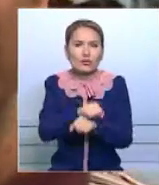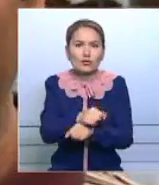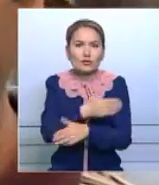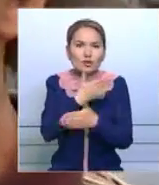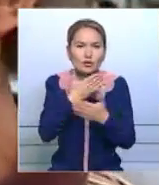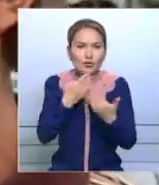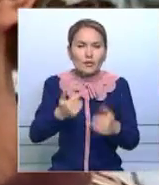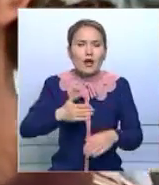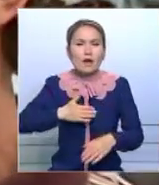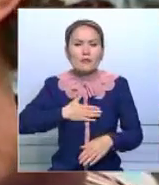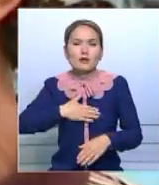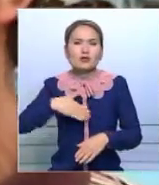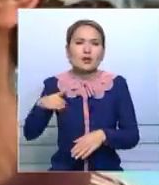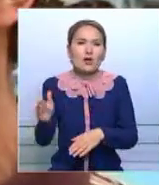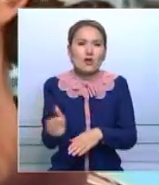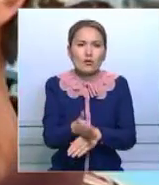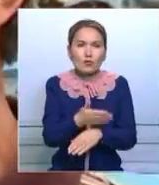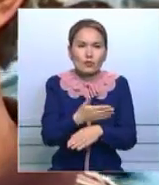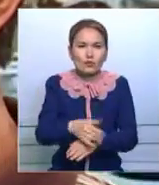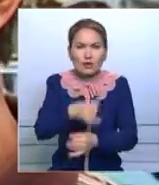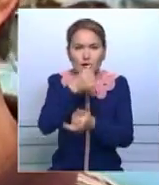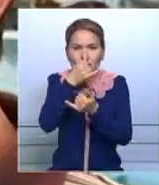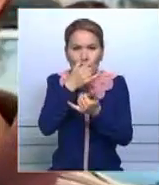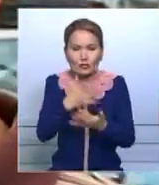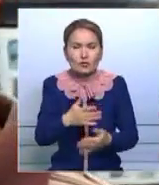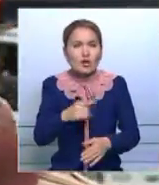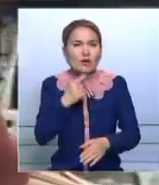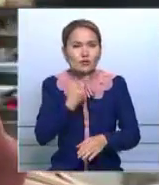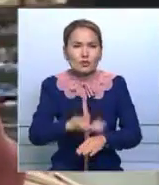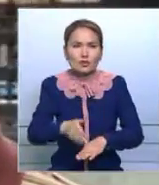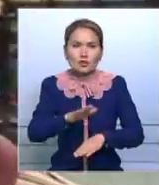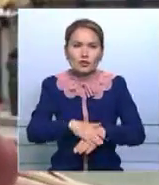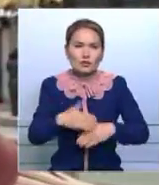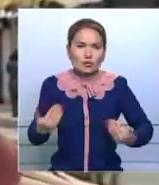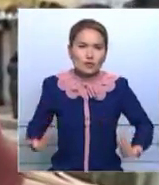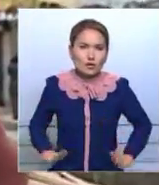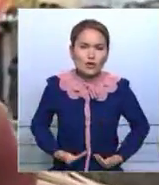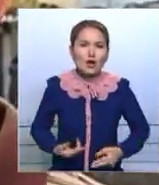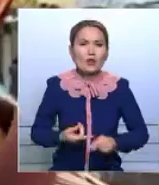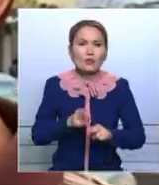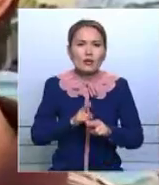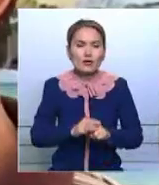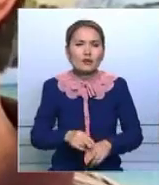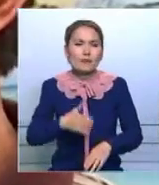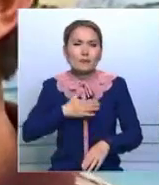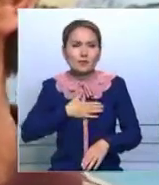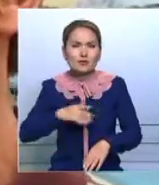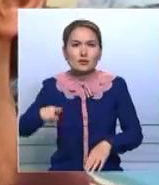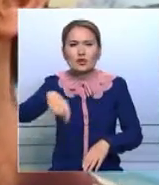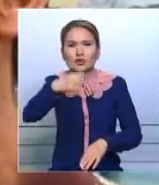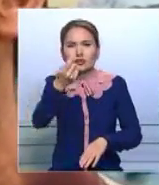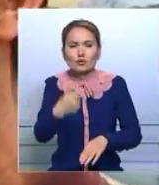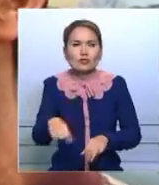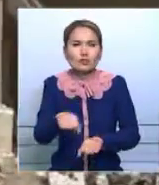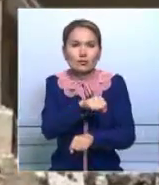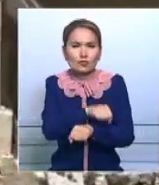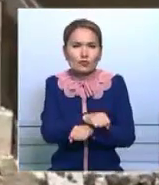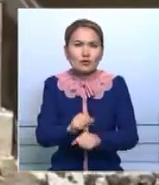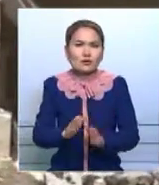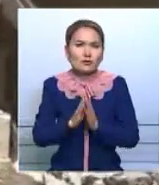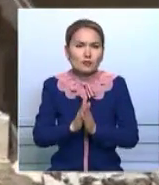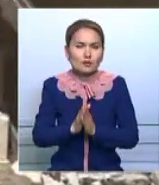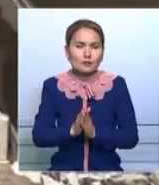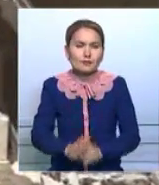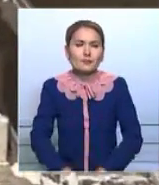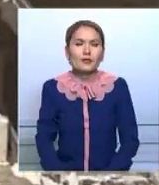алаңсыз серуендеп жүрсек деп армандаймыз. Бұл жағдай жанжалдасушы топтардың барлығы бірдей қаруын тастағанда ғана мүмкін болады.